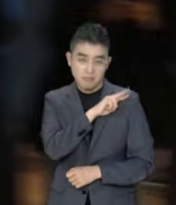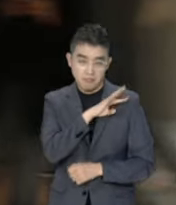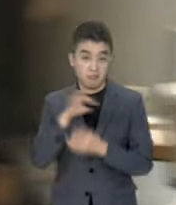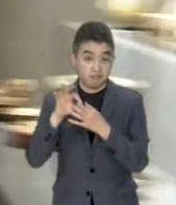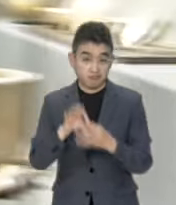뒤를이었습니다